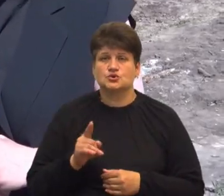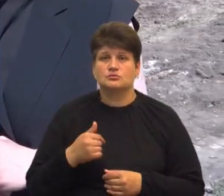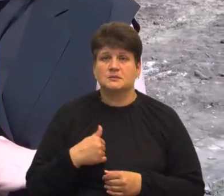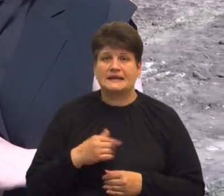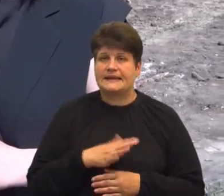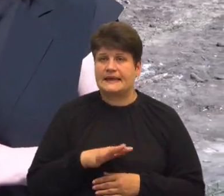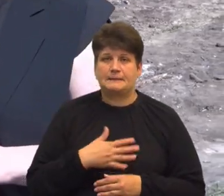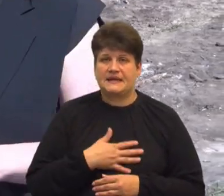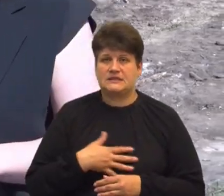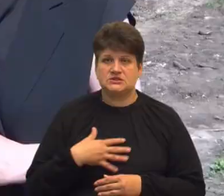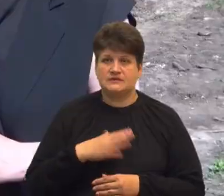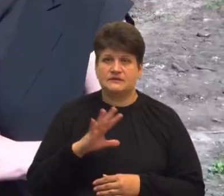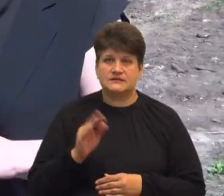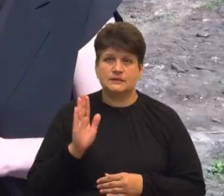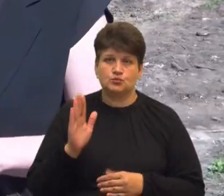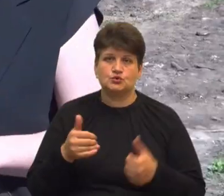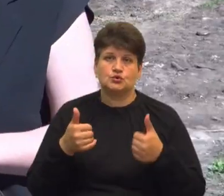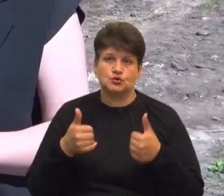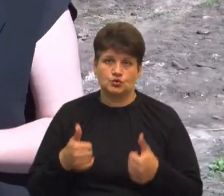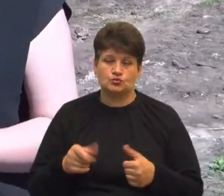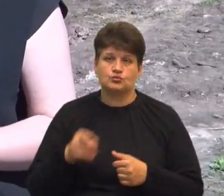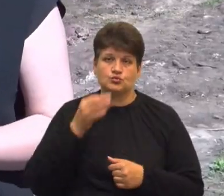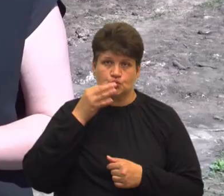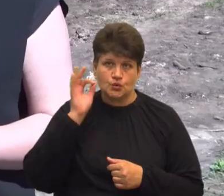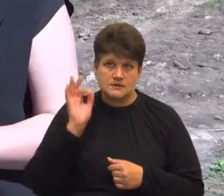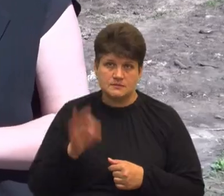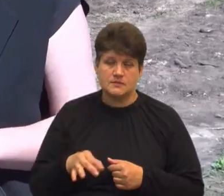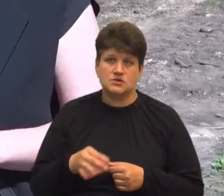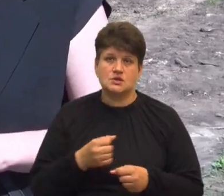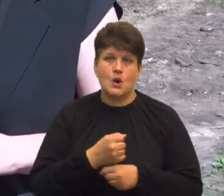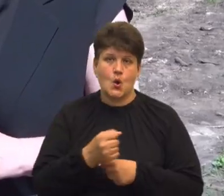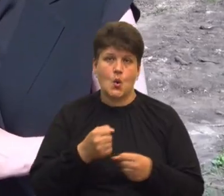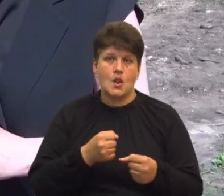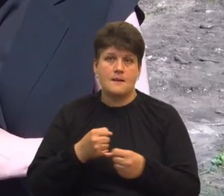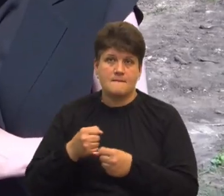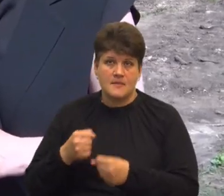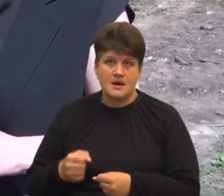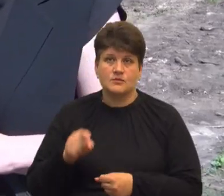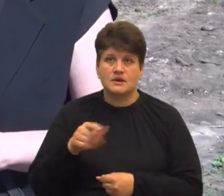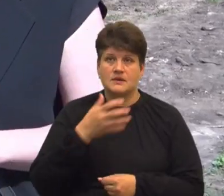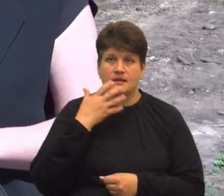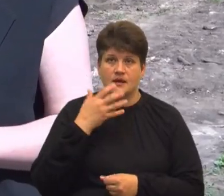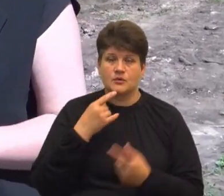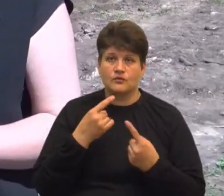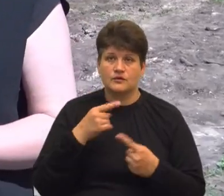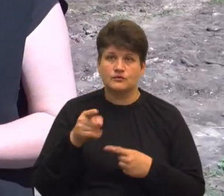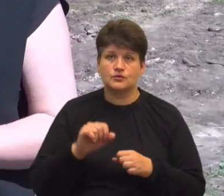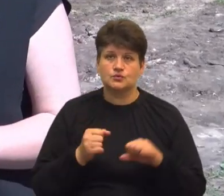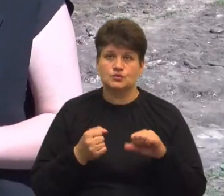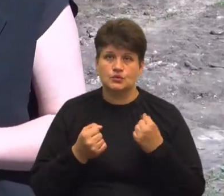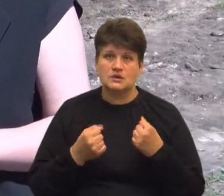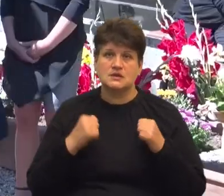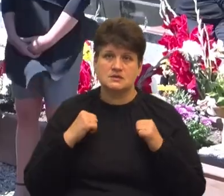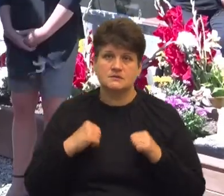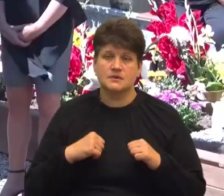не переживали Все буде добре Ти був досвідченим кулеметником про тебе тепло відзивалися твої побратими Спи